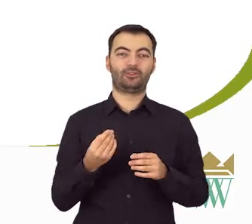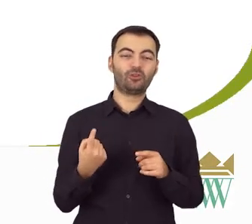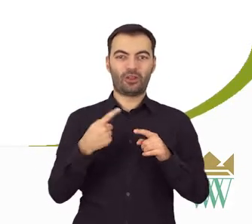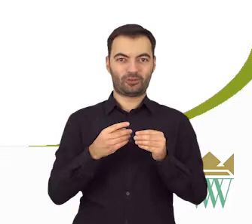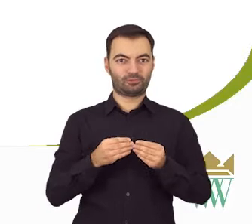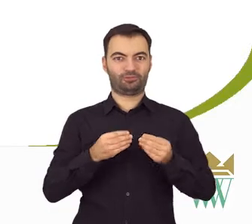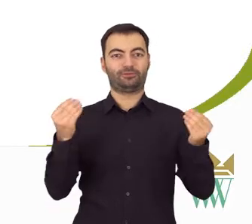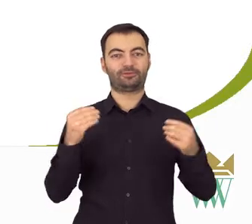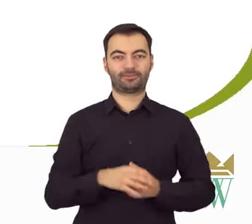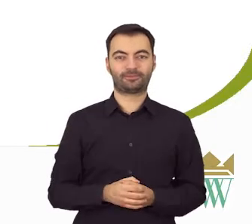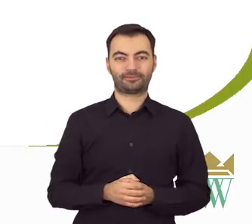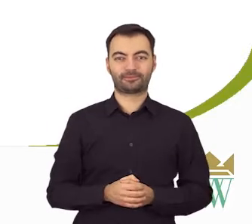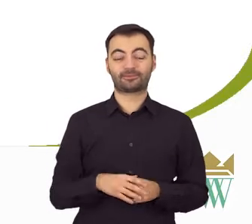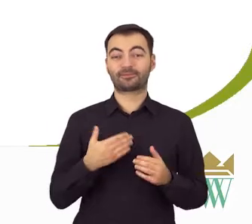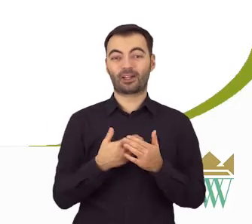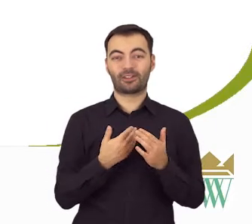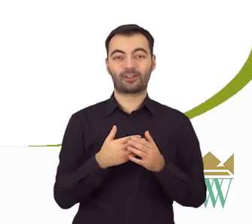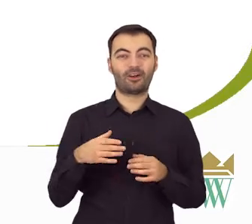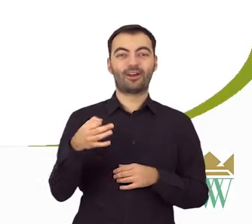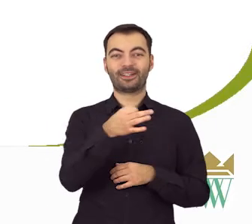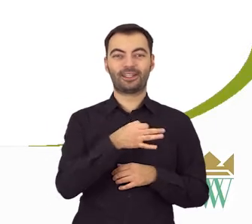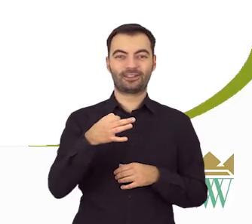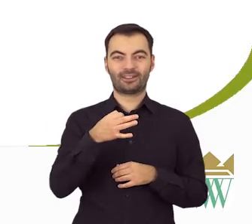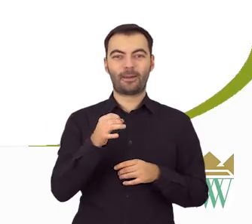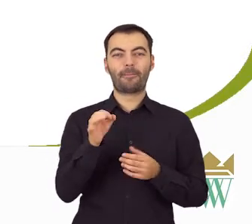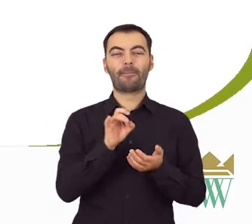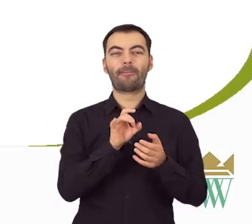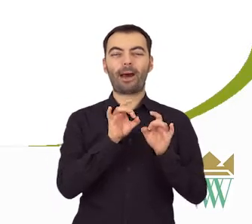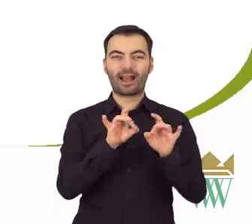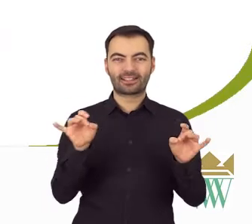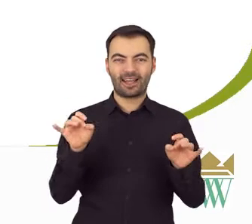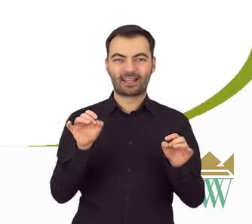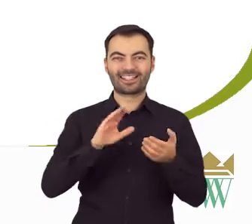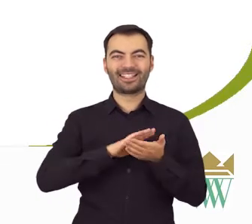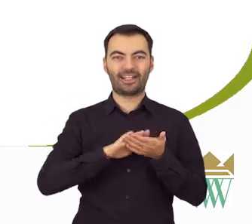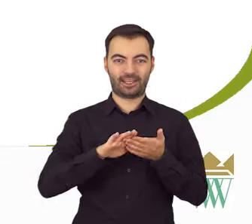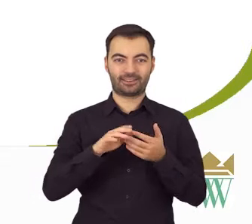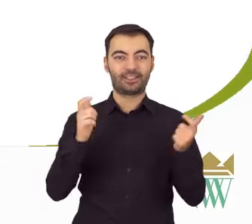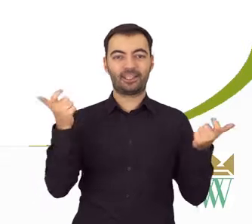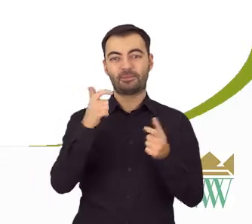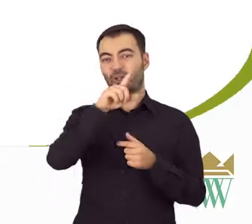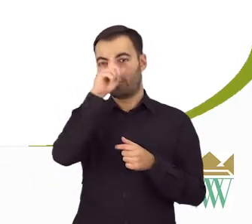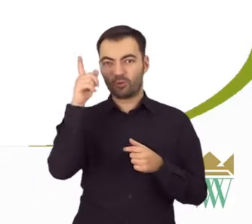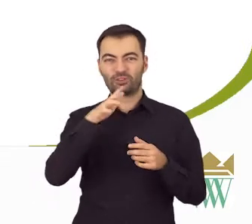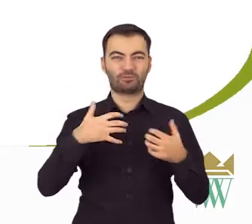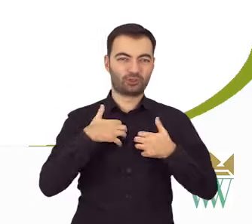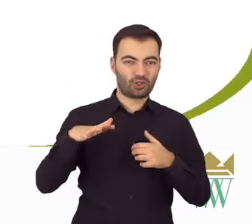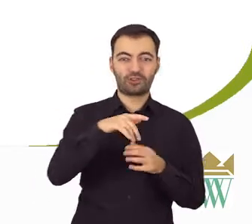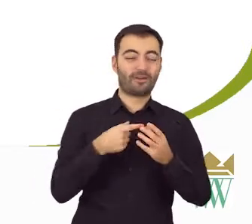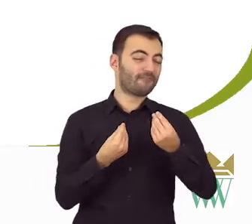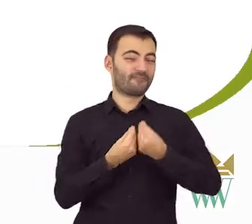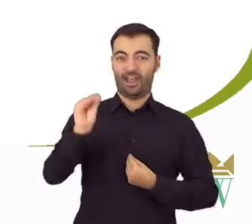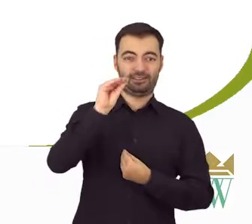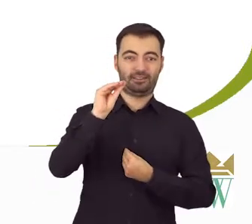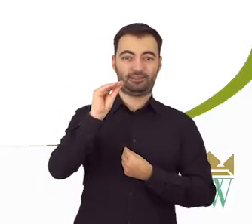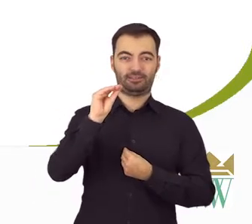dodatkową. Także ilości spotykanych bakterii sanitarnych na przykład, które są niebezpieczne dla ludzi, dla otoczenia, są